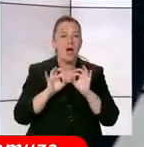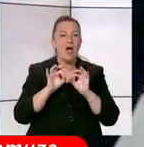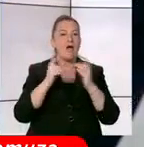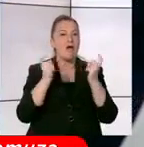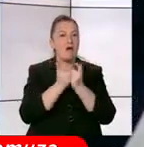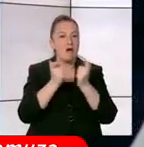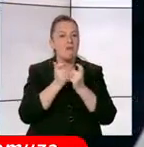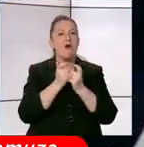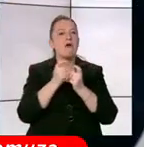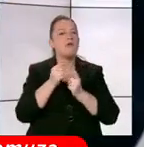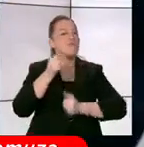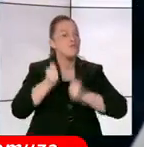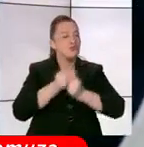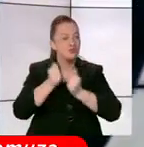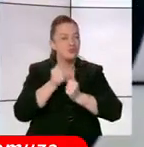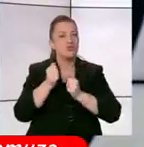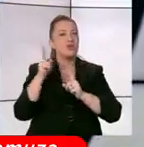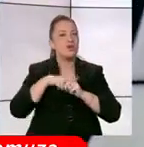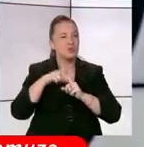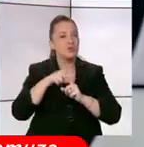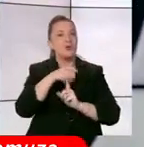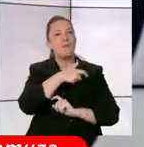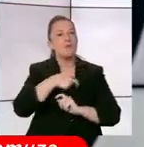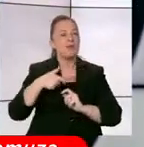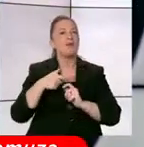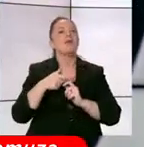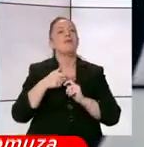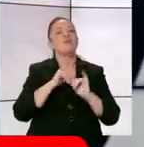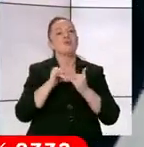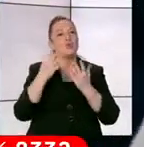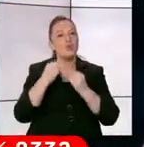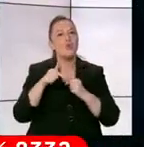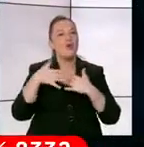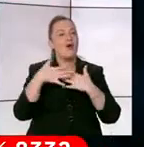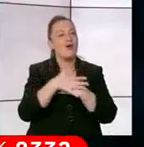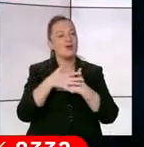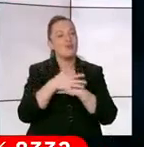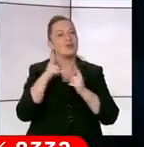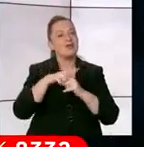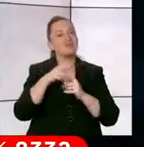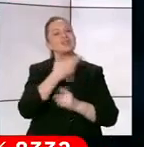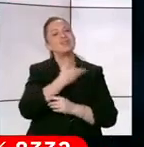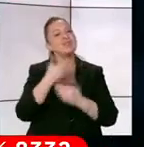milli futbolcular olarak, onu da biliyorum. Bu akşamı da tabii ki güzel bir şekilde değerlendirdiniz. Sevgiler buradan bütün milli takımımıza.